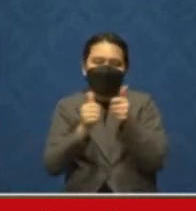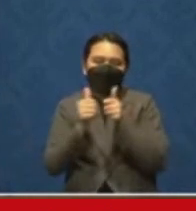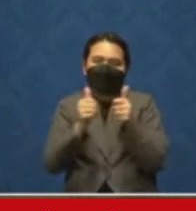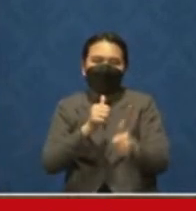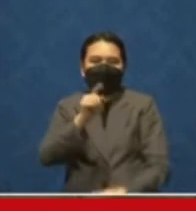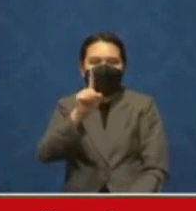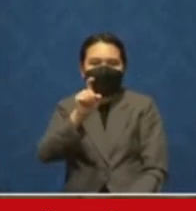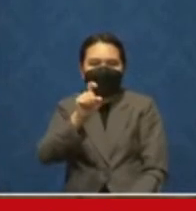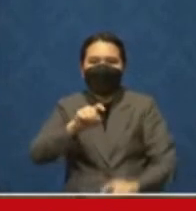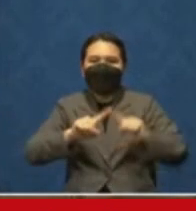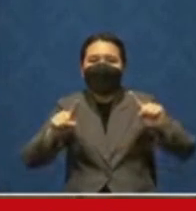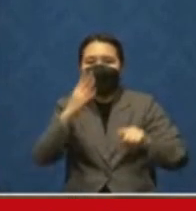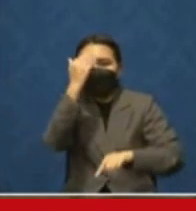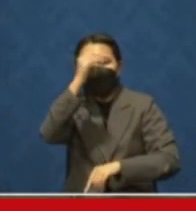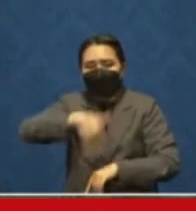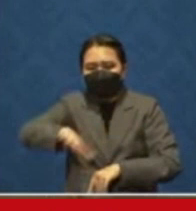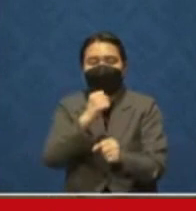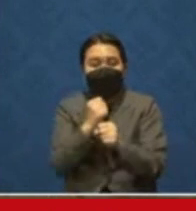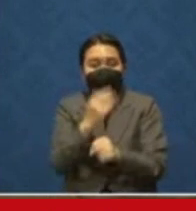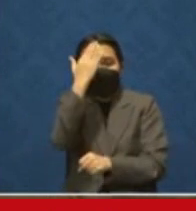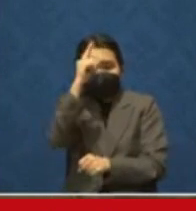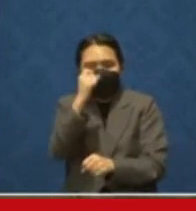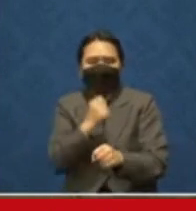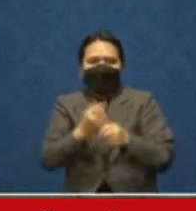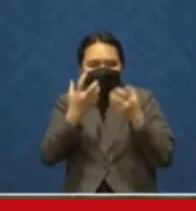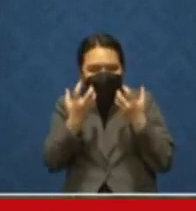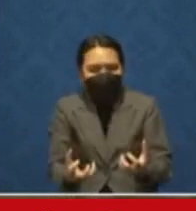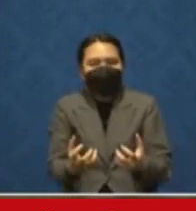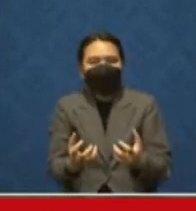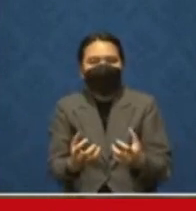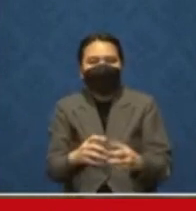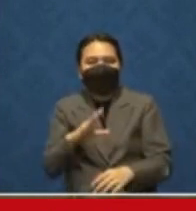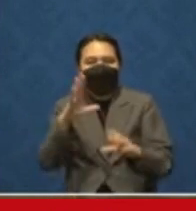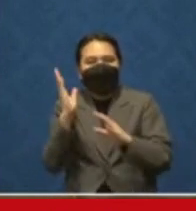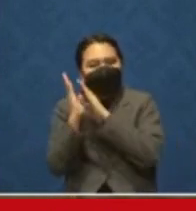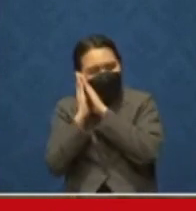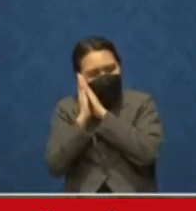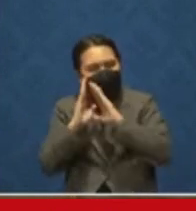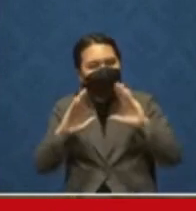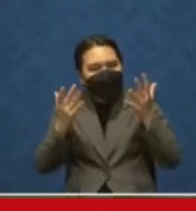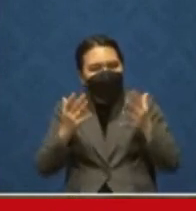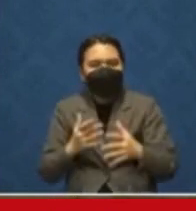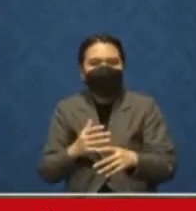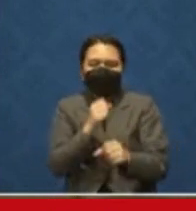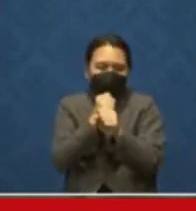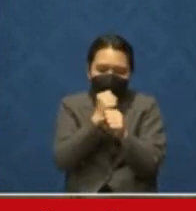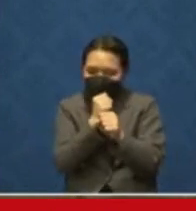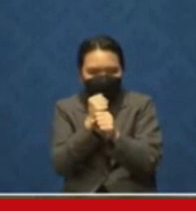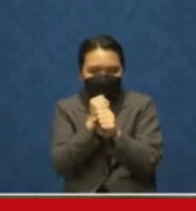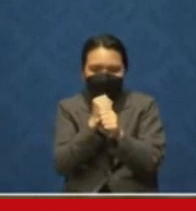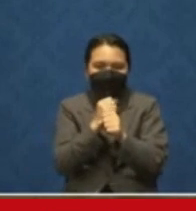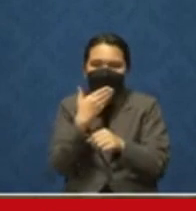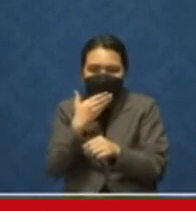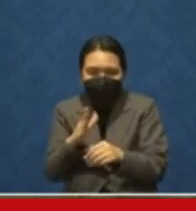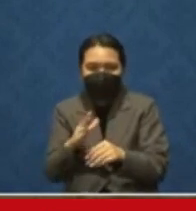เลยเรารู้นะครับไม่ใช่ไม่รู้นะอย่ามาทำเทียบใดมือเราก็สู้ไม่ได้พ่อ